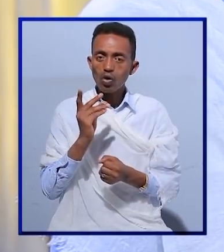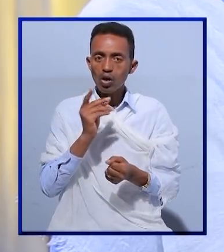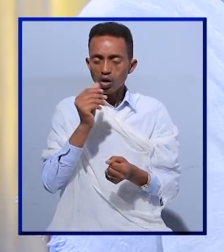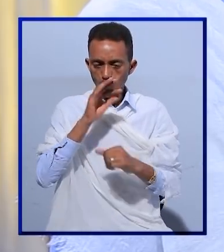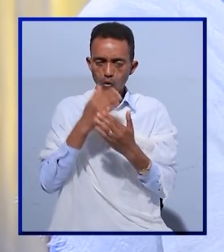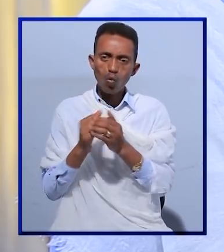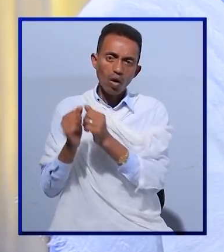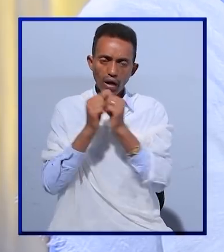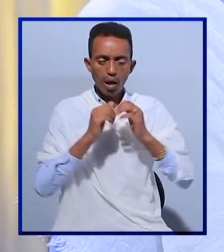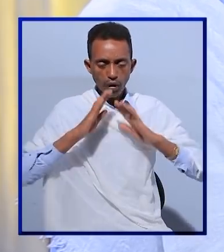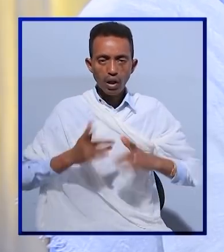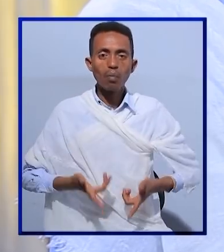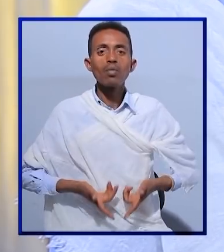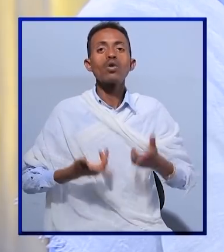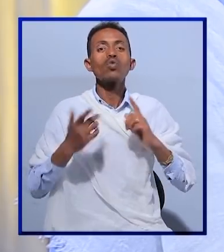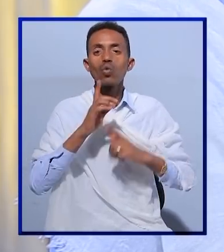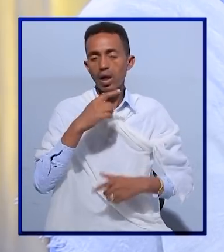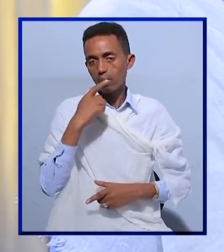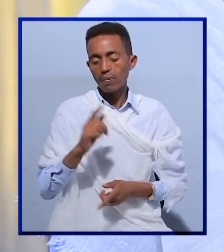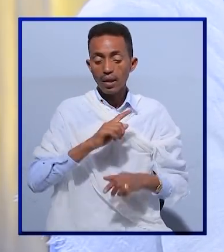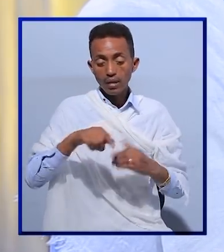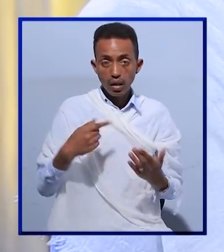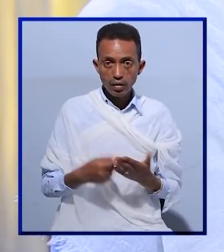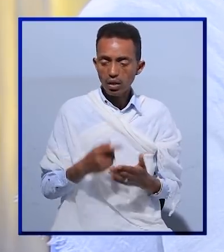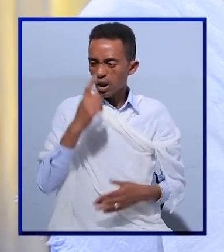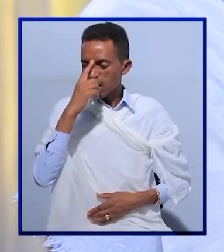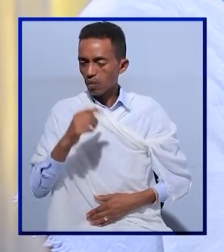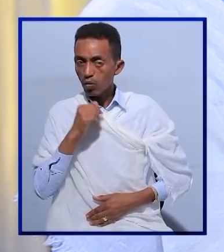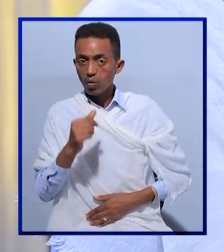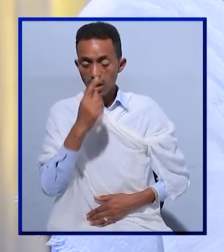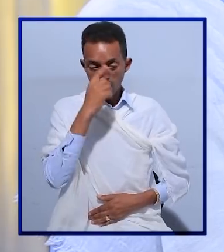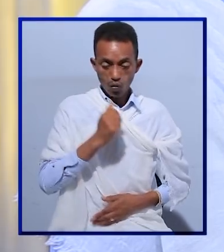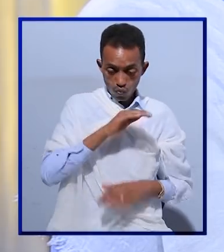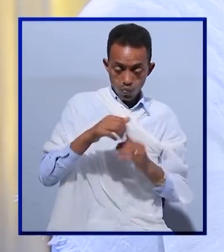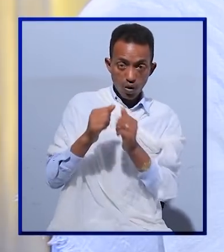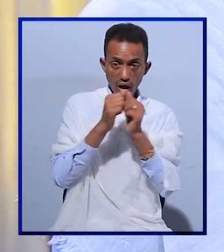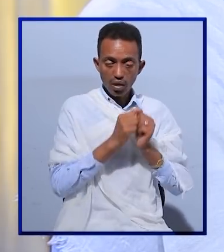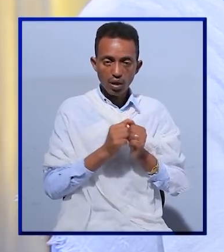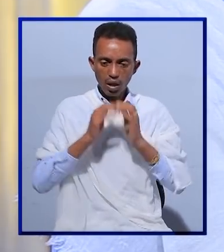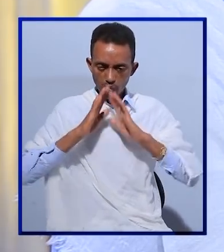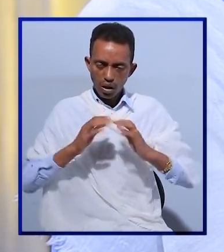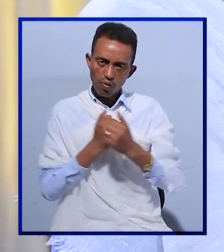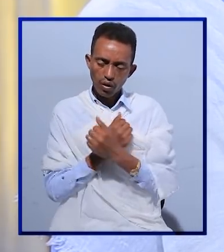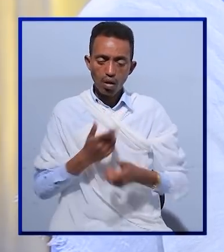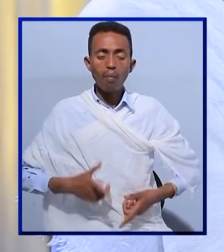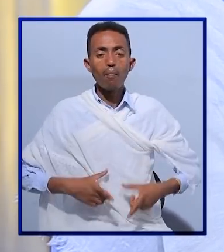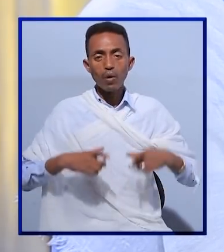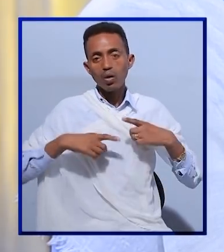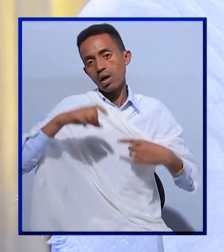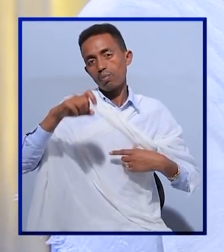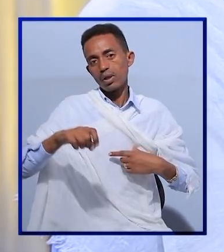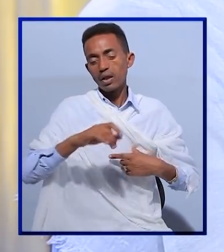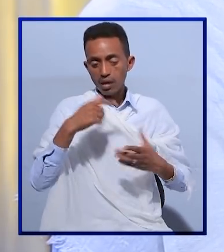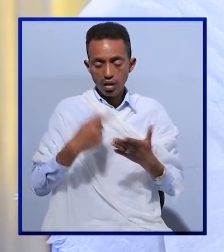ሆይ ከሰው ሁሉ ጋር በሰላም ኑሩ ብሎ ተናግሯል። ስለዚህ ከማያምኑትም ከሚያምኑትም ጋር በፍቅር በአንድነት